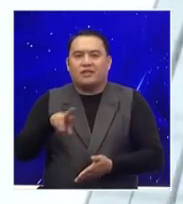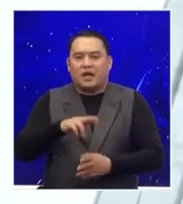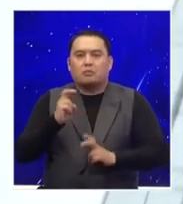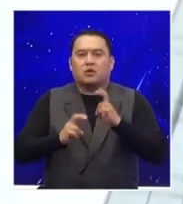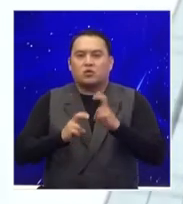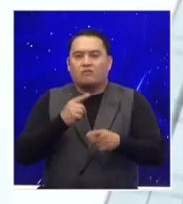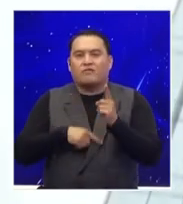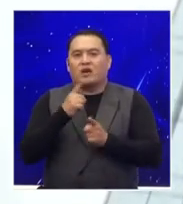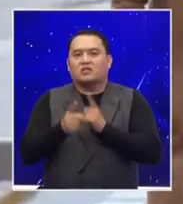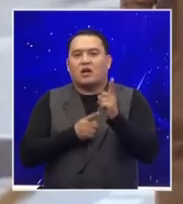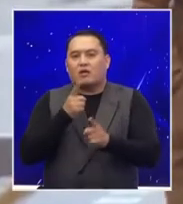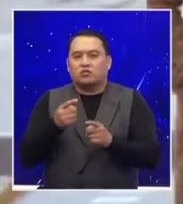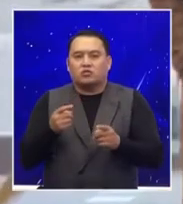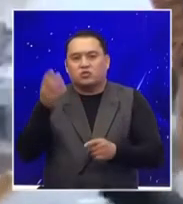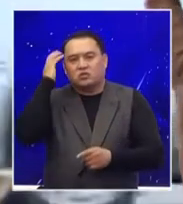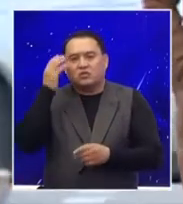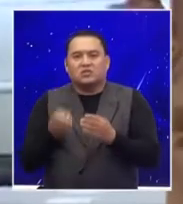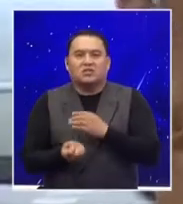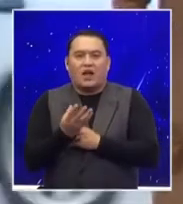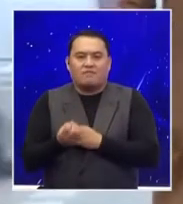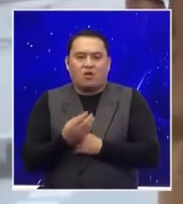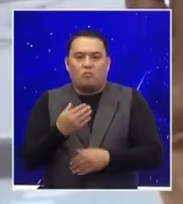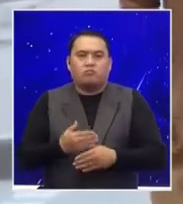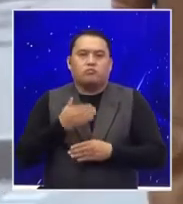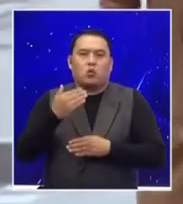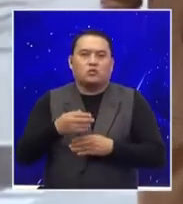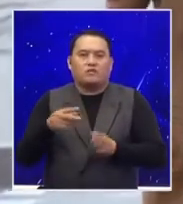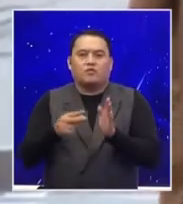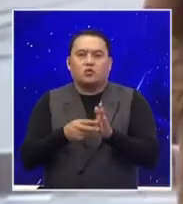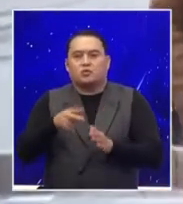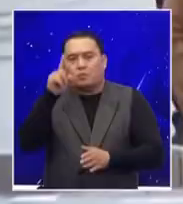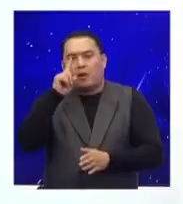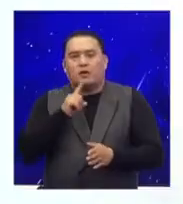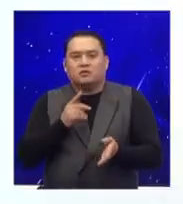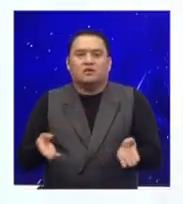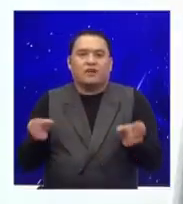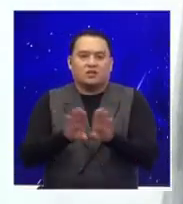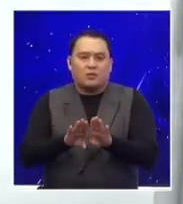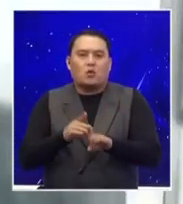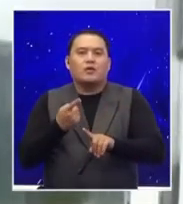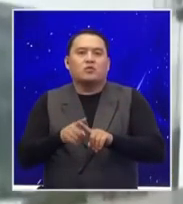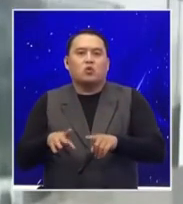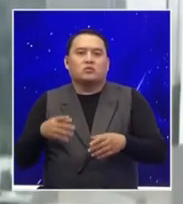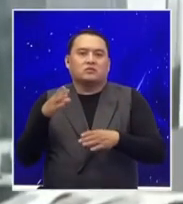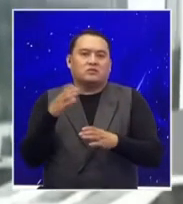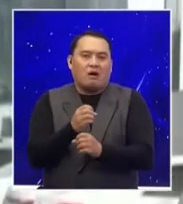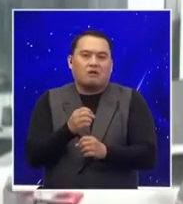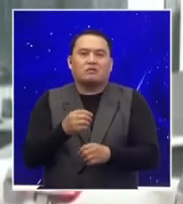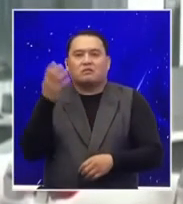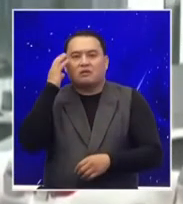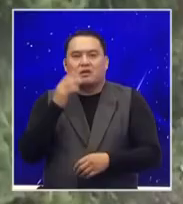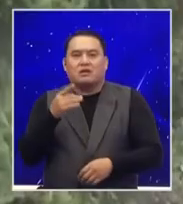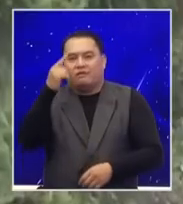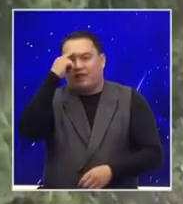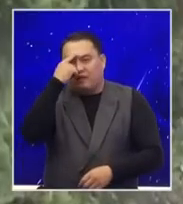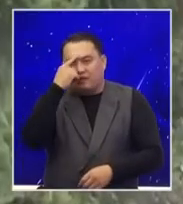предприятий о возобновлении добычи черного золота после 8-месячной блокады месторождения. В это же время сокращался спрос на нефть в